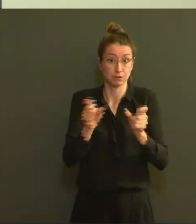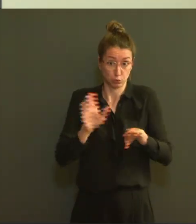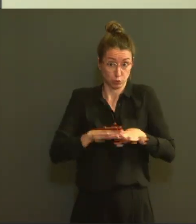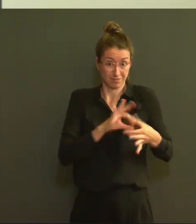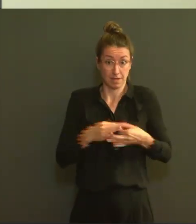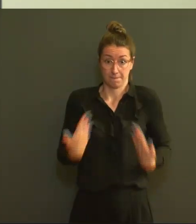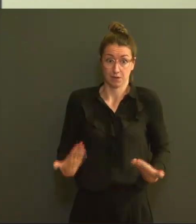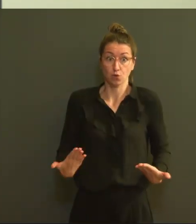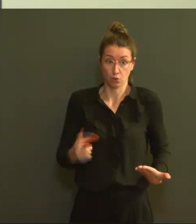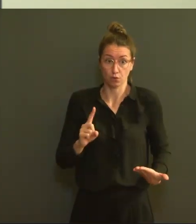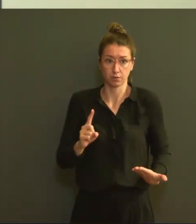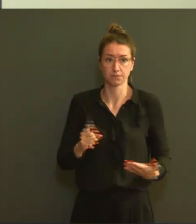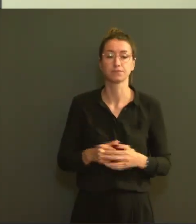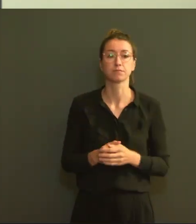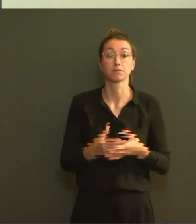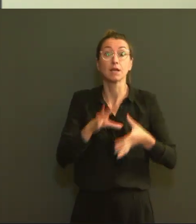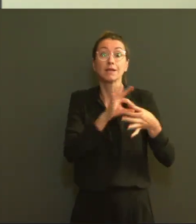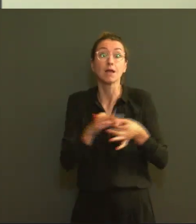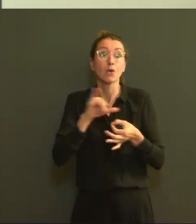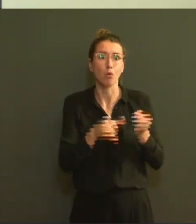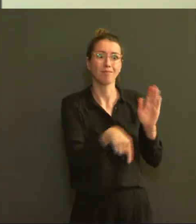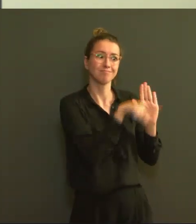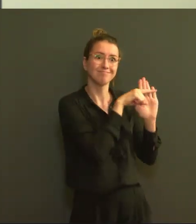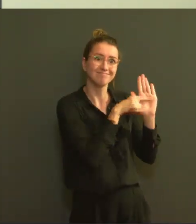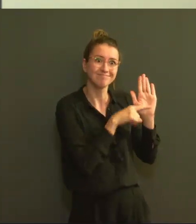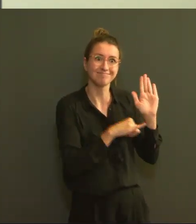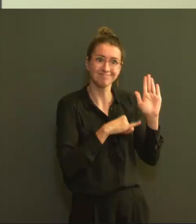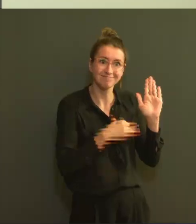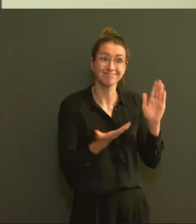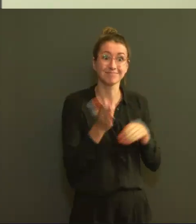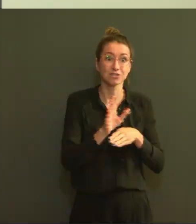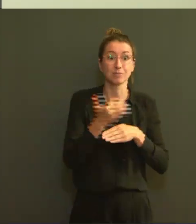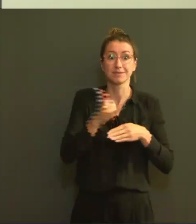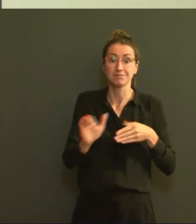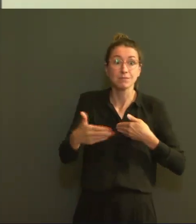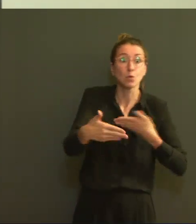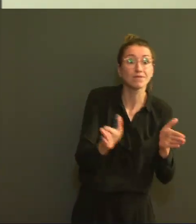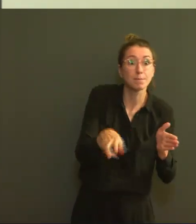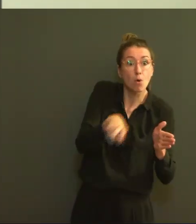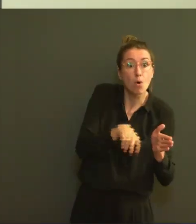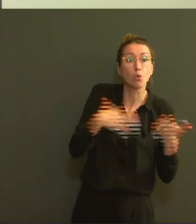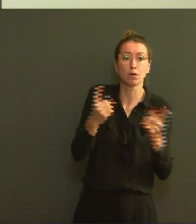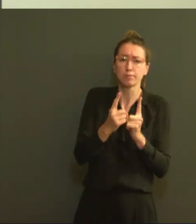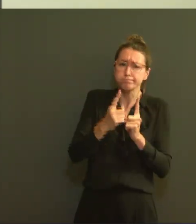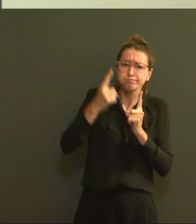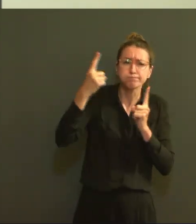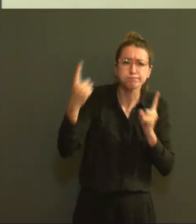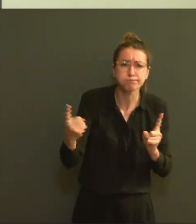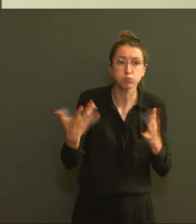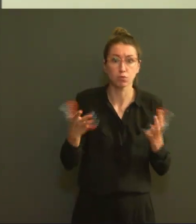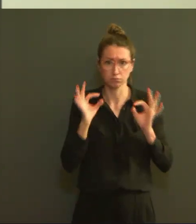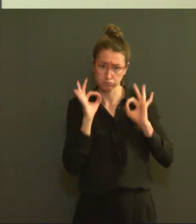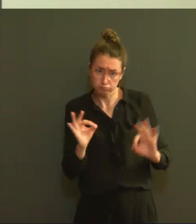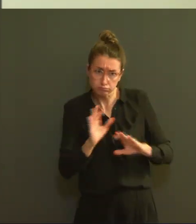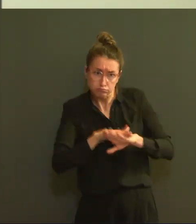fonction des mesures de contrôle, le confinement, la distanciation physique, les mesures d'hygiène et